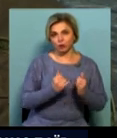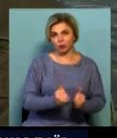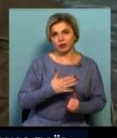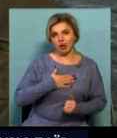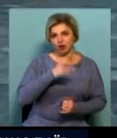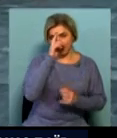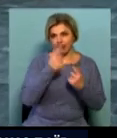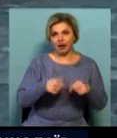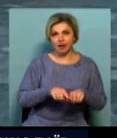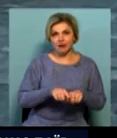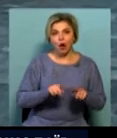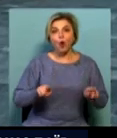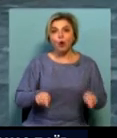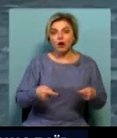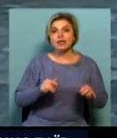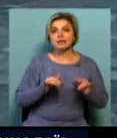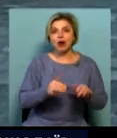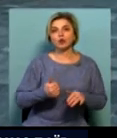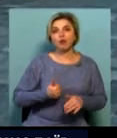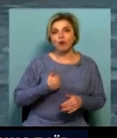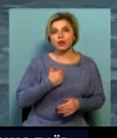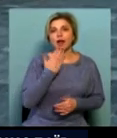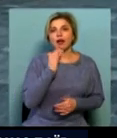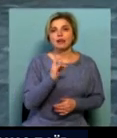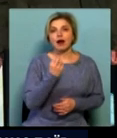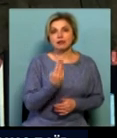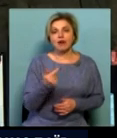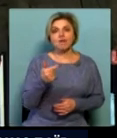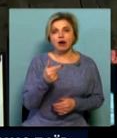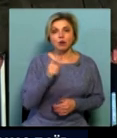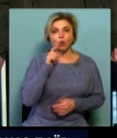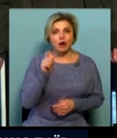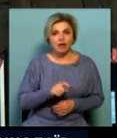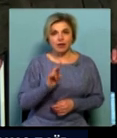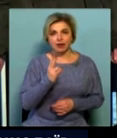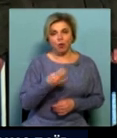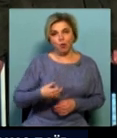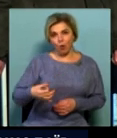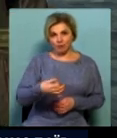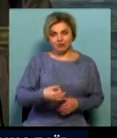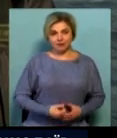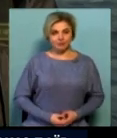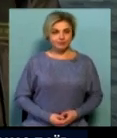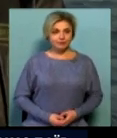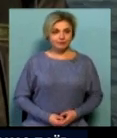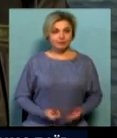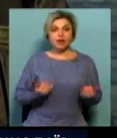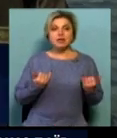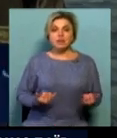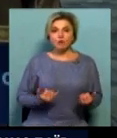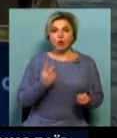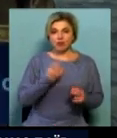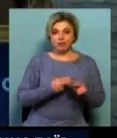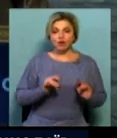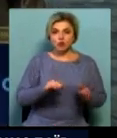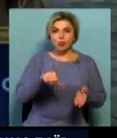країні. Організували захід військові Національної гвардії України у Миколаївській області. Сьогодні на флешмобі у нас